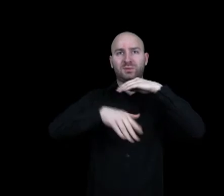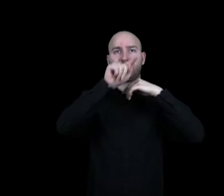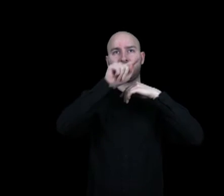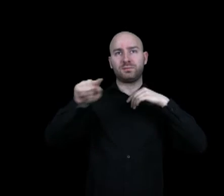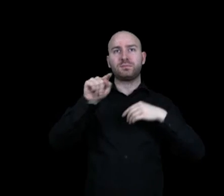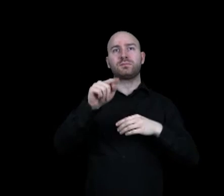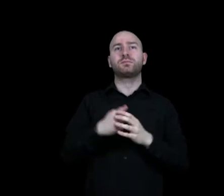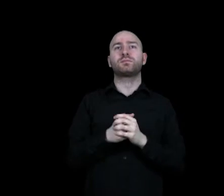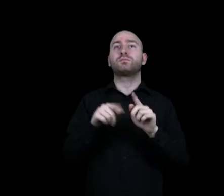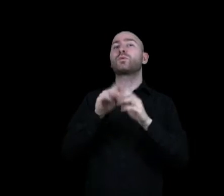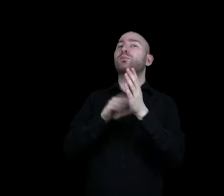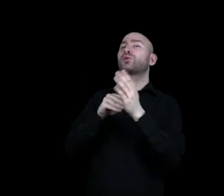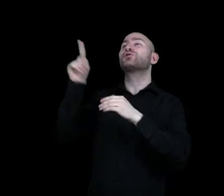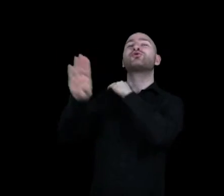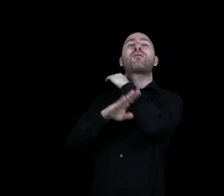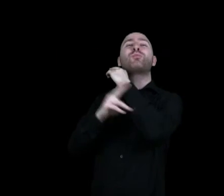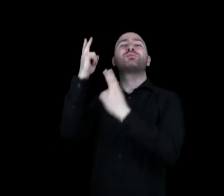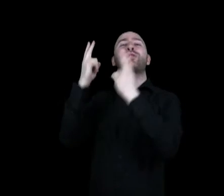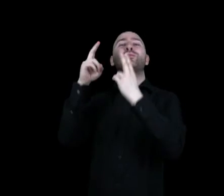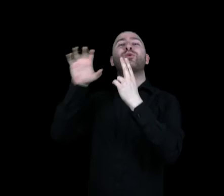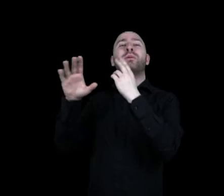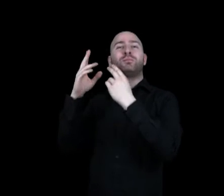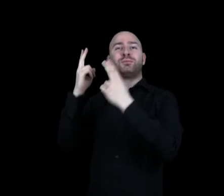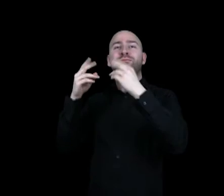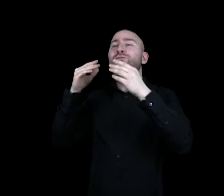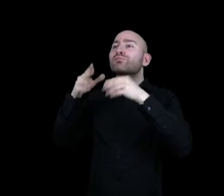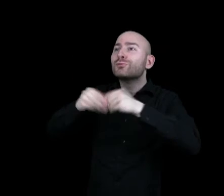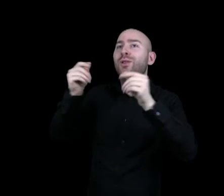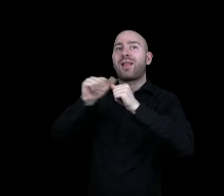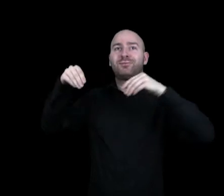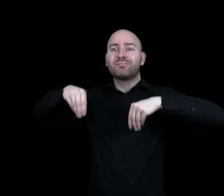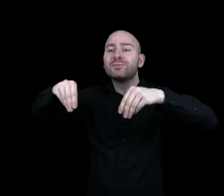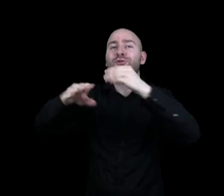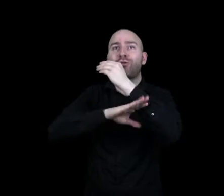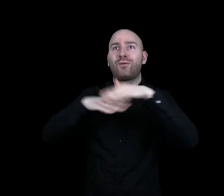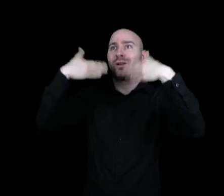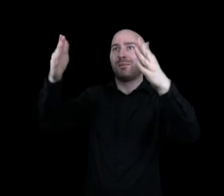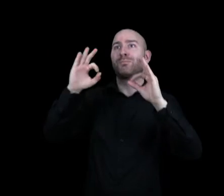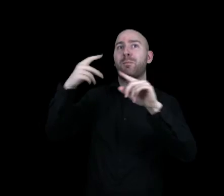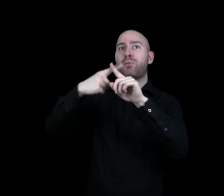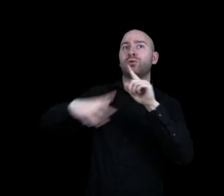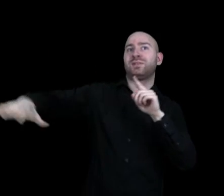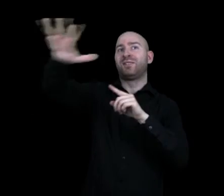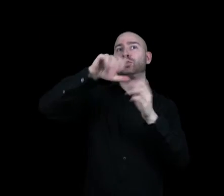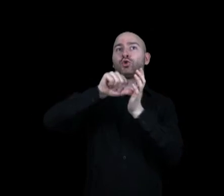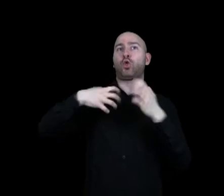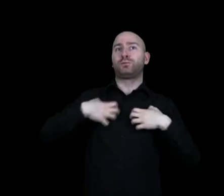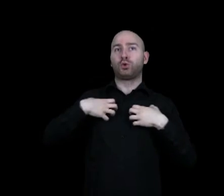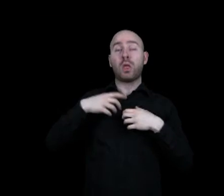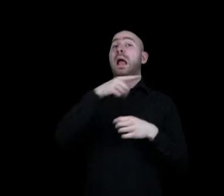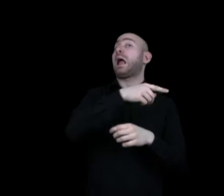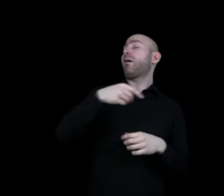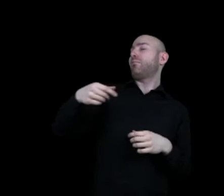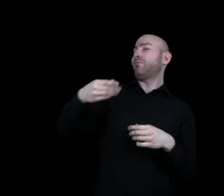występuje korzyść społeczna związana z sadzeniem drzew. Wiadomo, jakie negatywne efekty zewnętrzne torebek mam na myśli. Będą